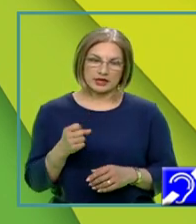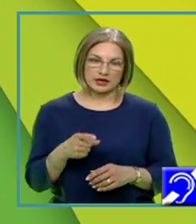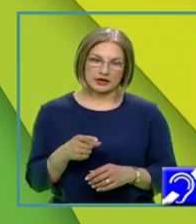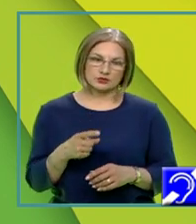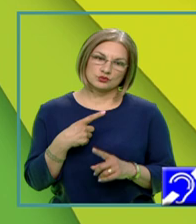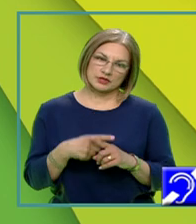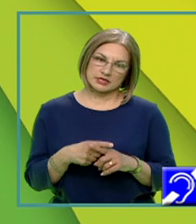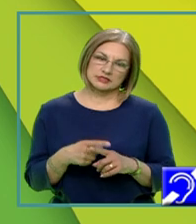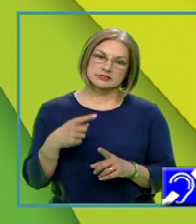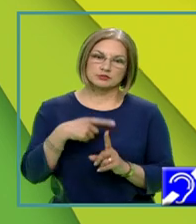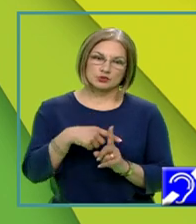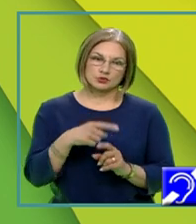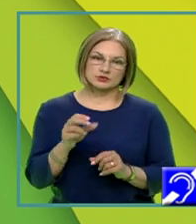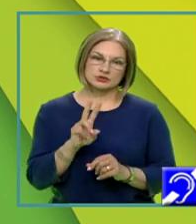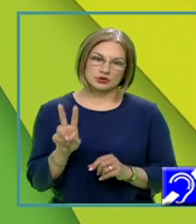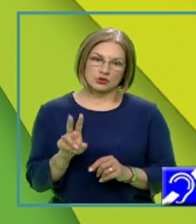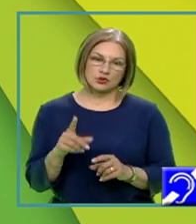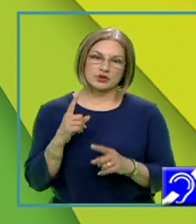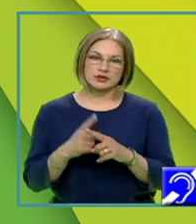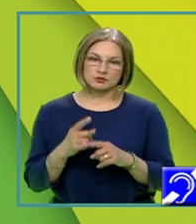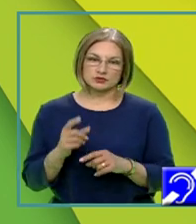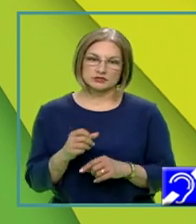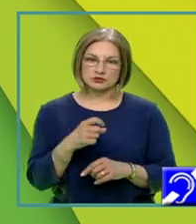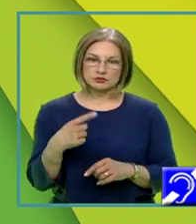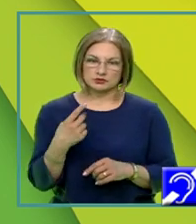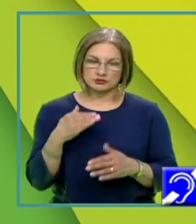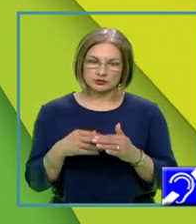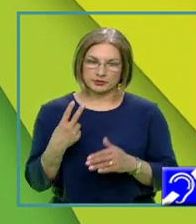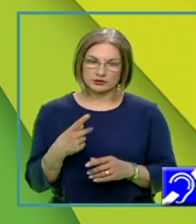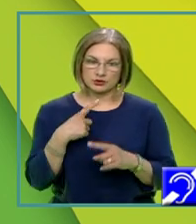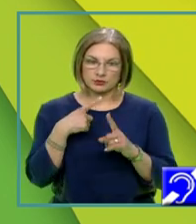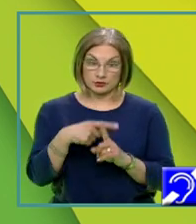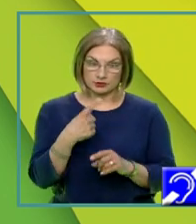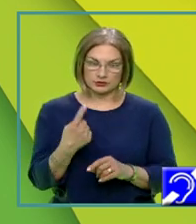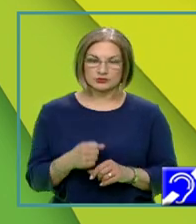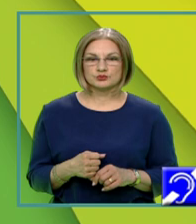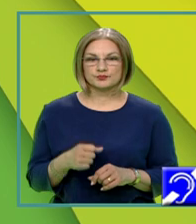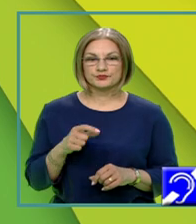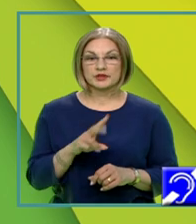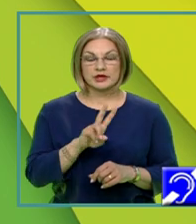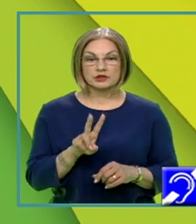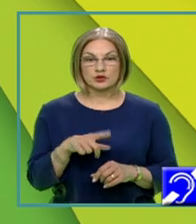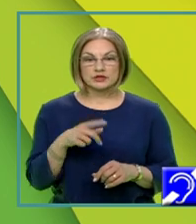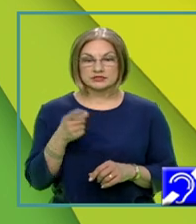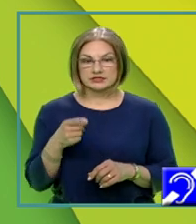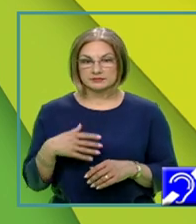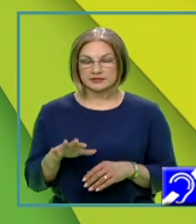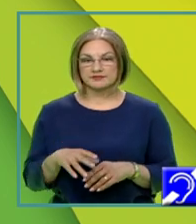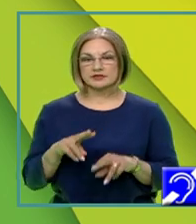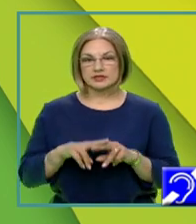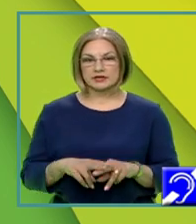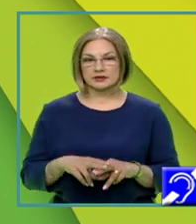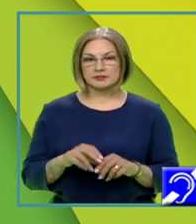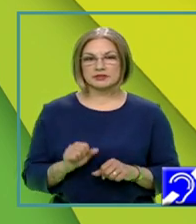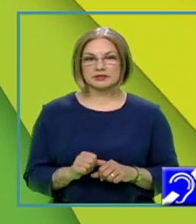x plus 2 înmulțit cu minus 1 pe 2 plus 1 2 se va simplifica cu doi și